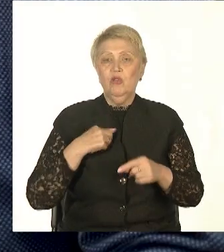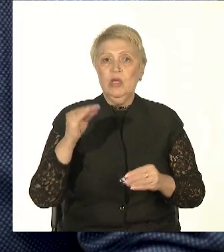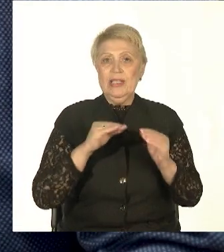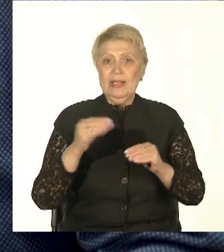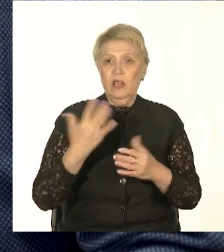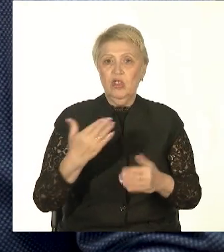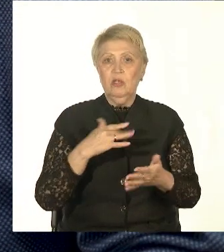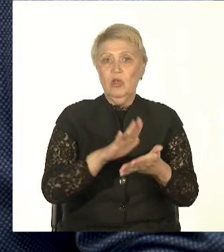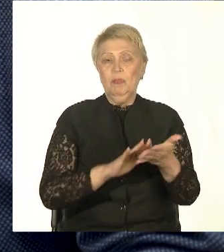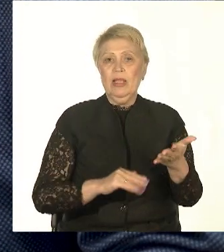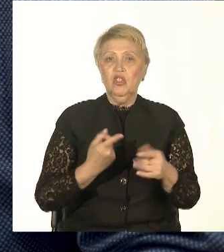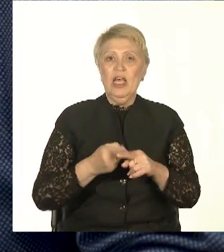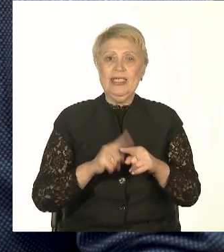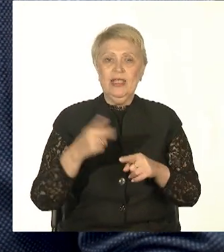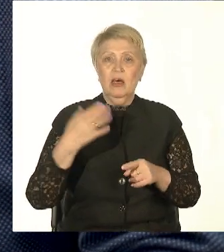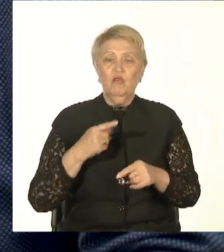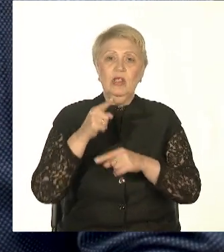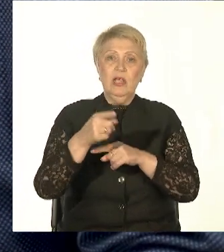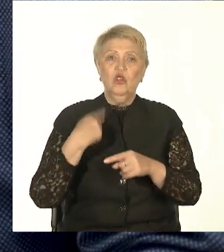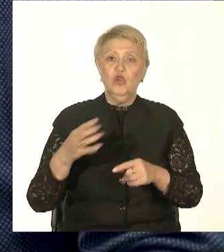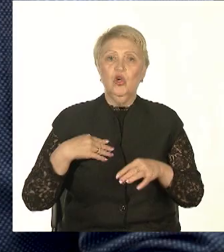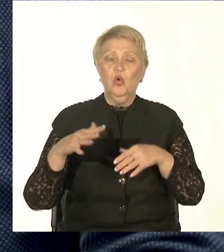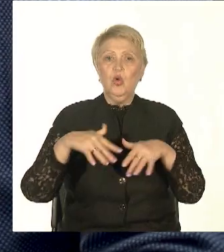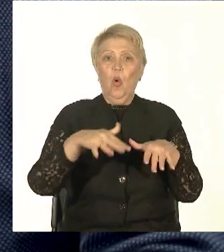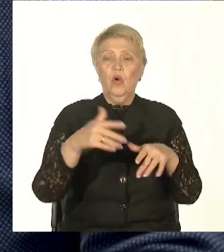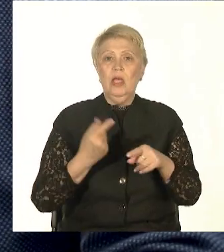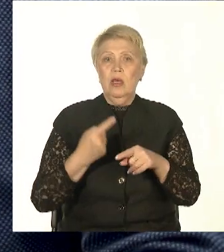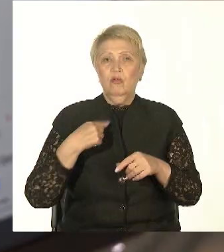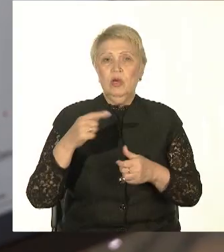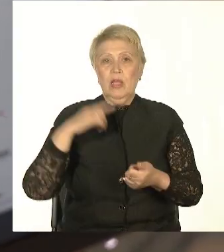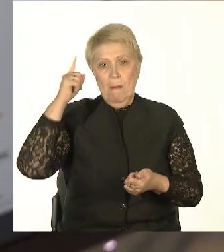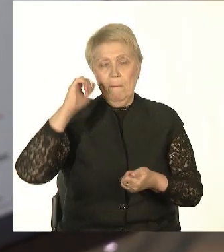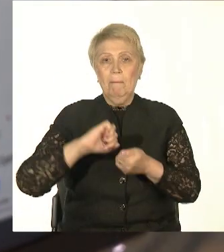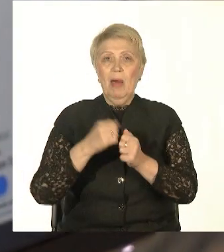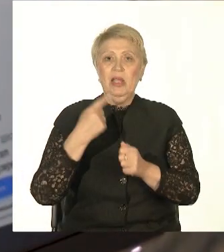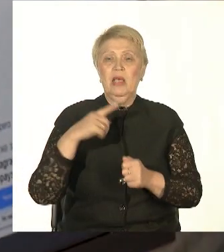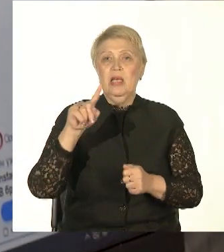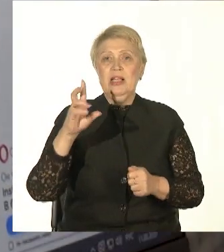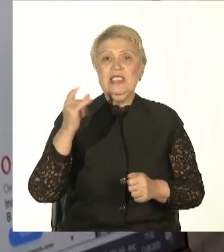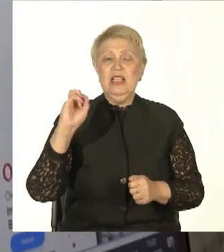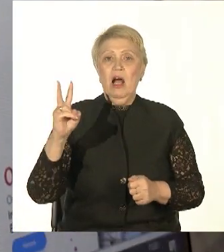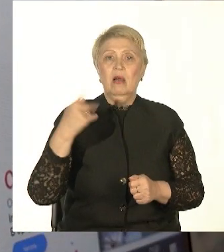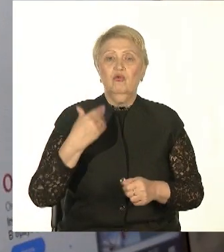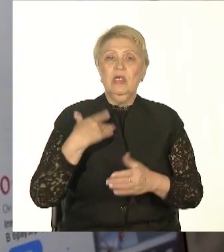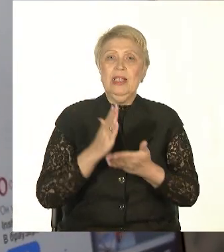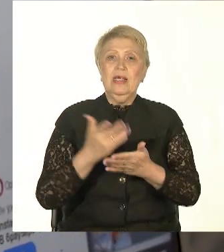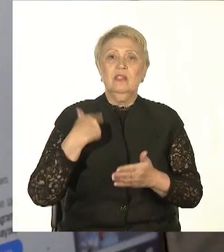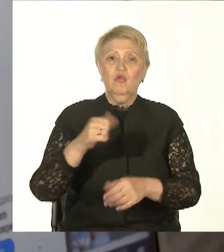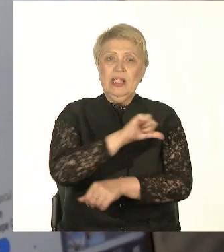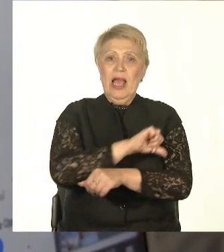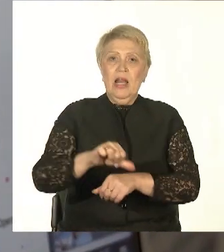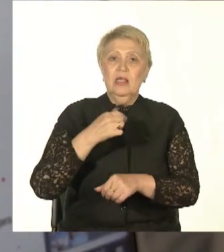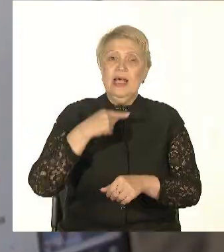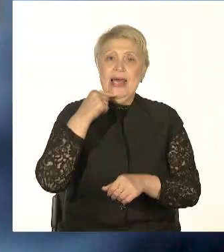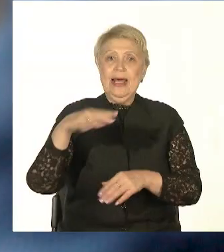это дальнейший ход по установке и памятного знака, который у нас граница России, и арка,